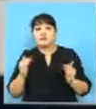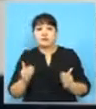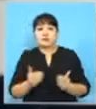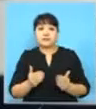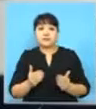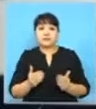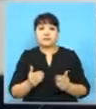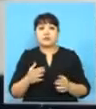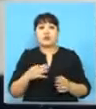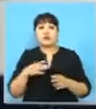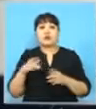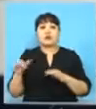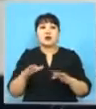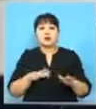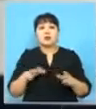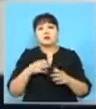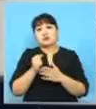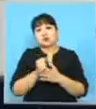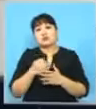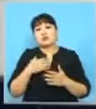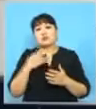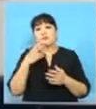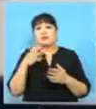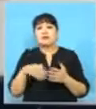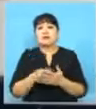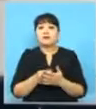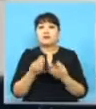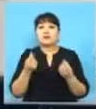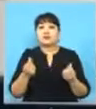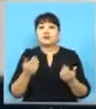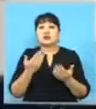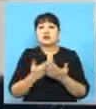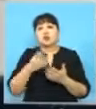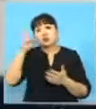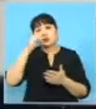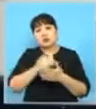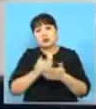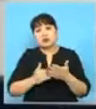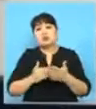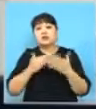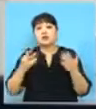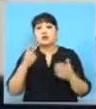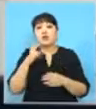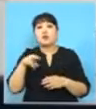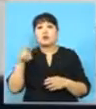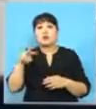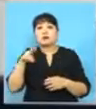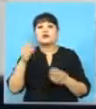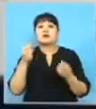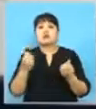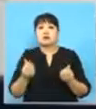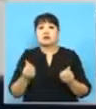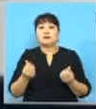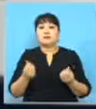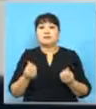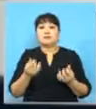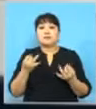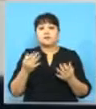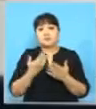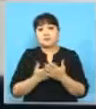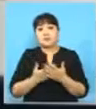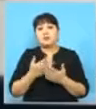столь короткое время наработать потенциал и проинвестировать, в том числе по государственным программам, свыше 2 миллиардов тенге и